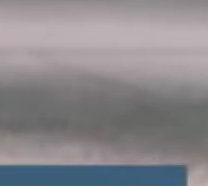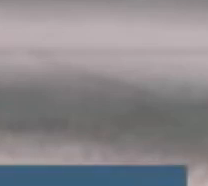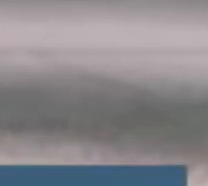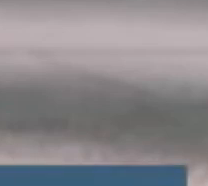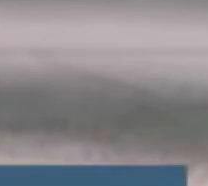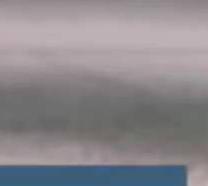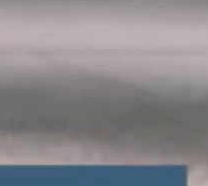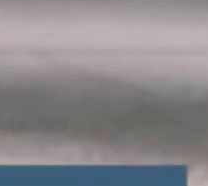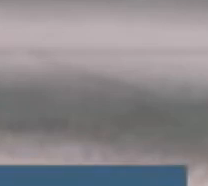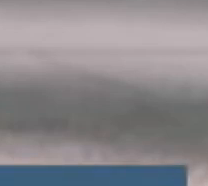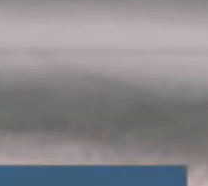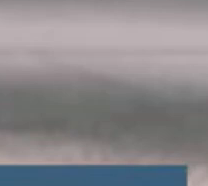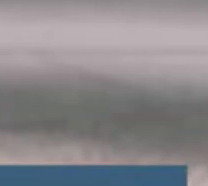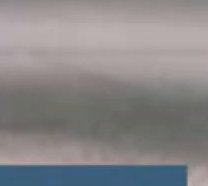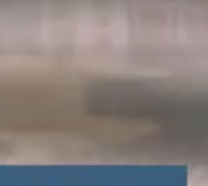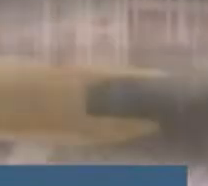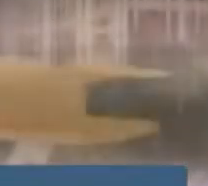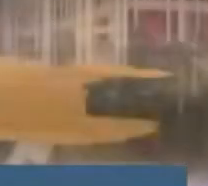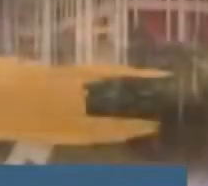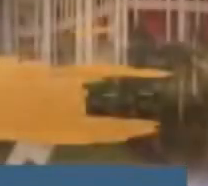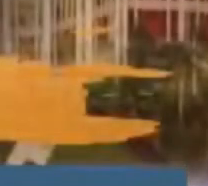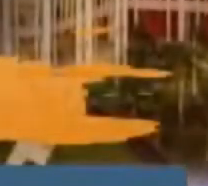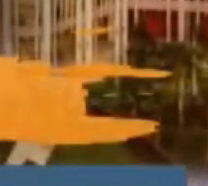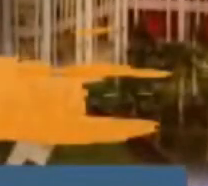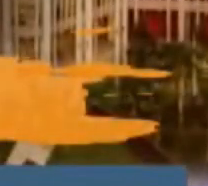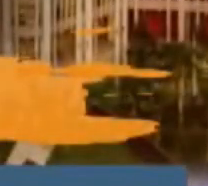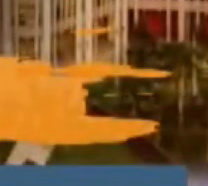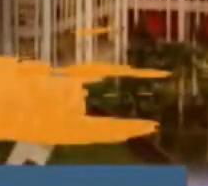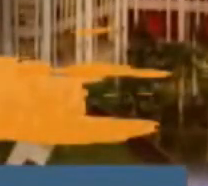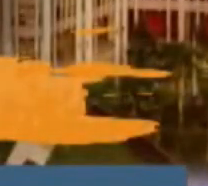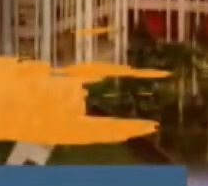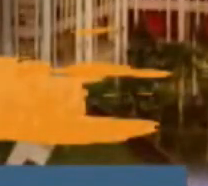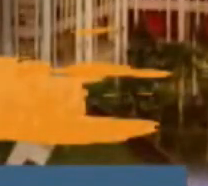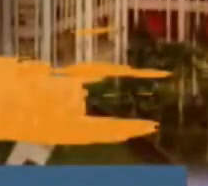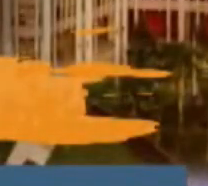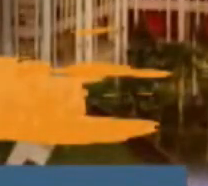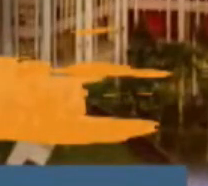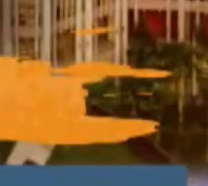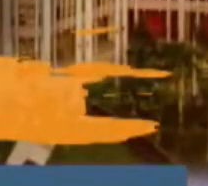Sabah dan Sarawak semasa Kembara kenali Borneo baru-baru